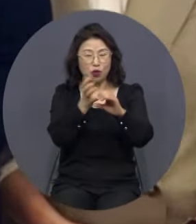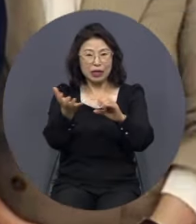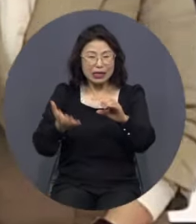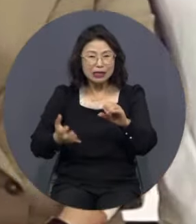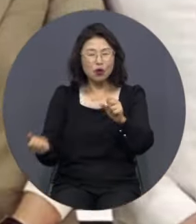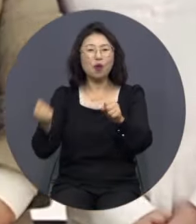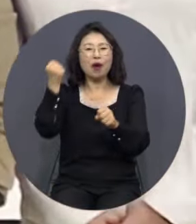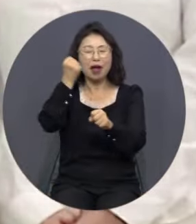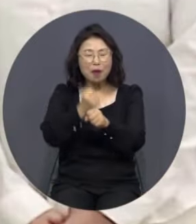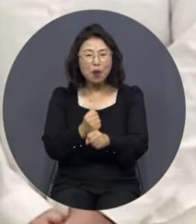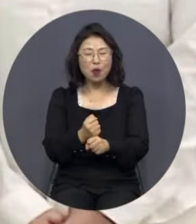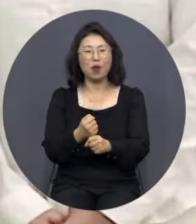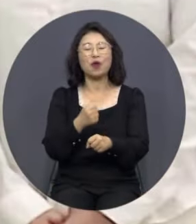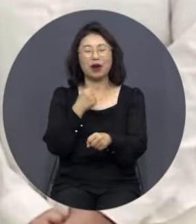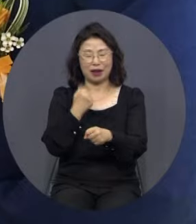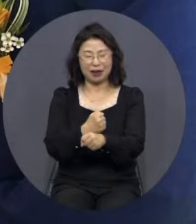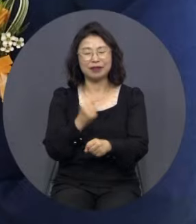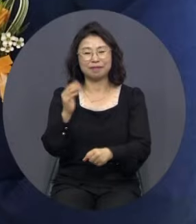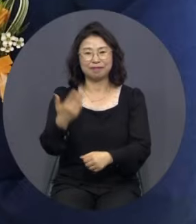수준을 회복할 전망입니다